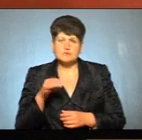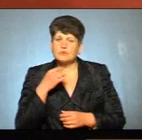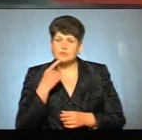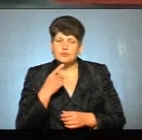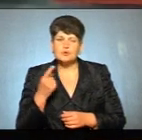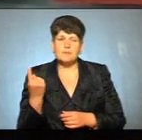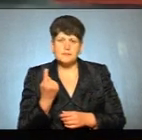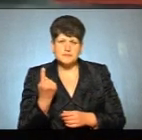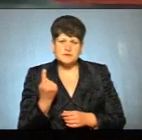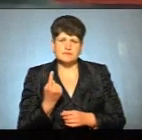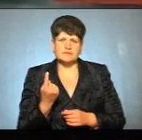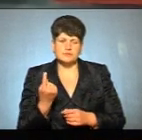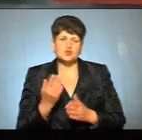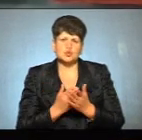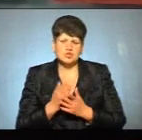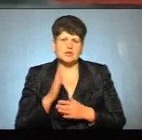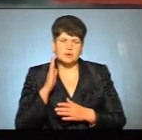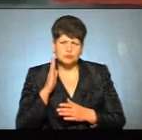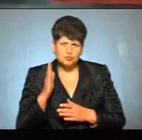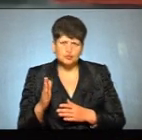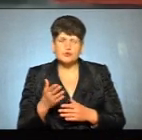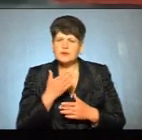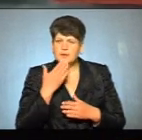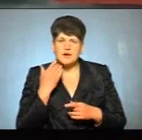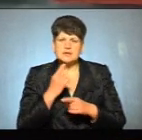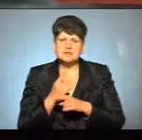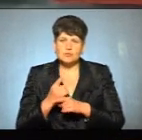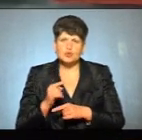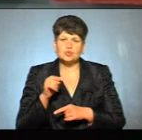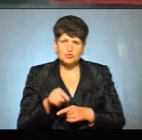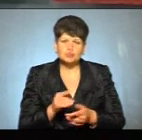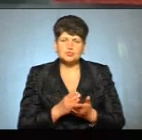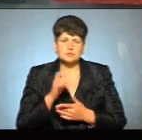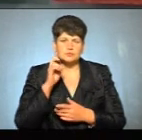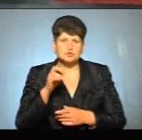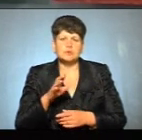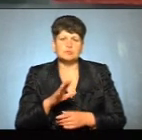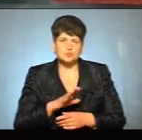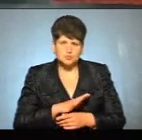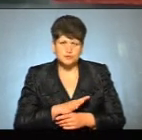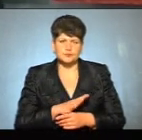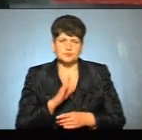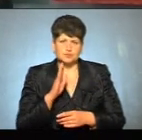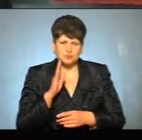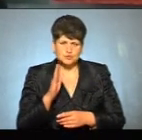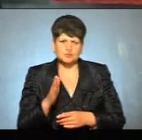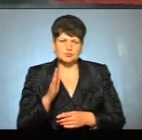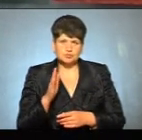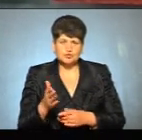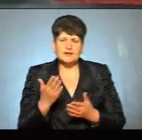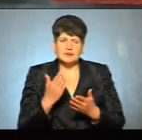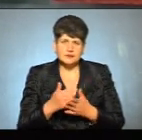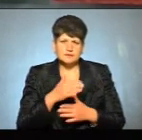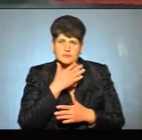богослужіння відбудуться. Тобто, на сьогоднішній день немає заборон в тому, щоб самі богослужіння відбувалися, але, звичайно, є цілий